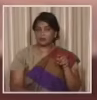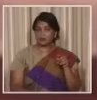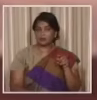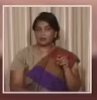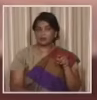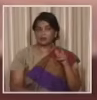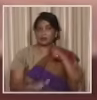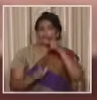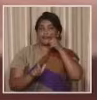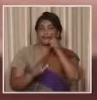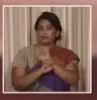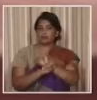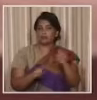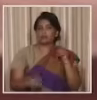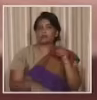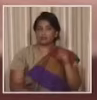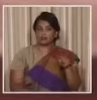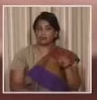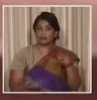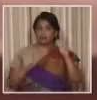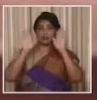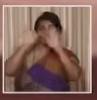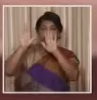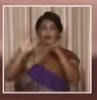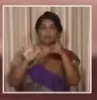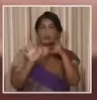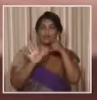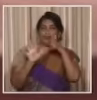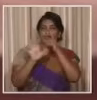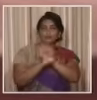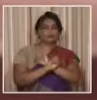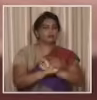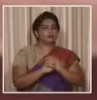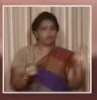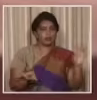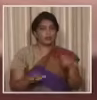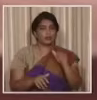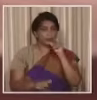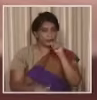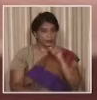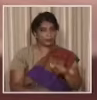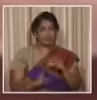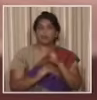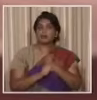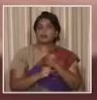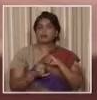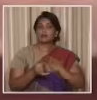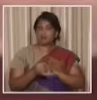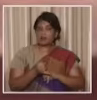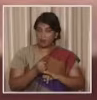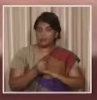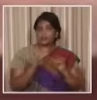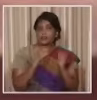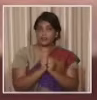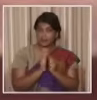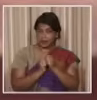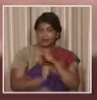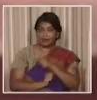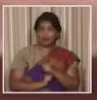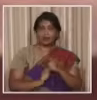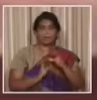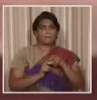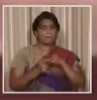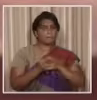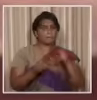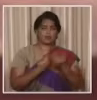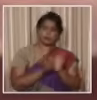කරන වීඩියෝ එක මේ දැන්වීම අලෝපික කරු කතානායකතුමනි එතකොට පැහැදිලිවම ග්‍රාම නිලධාරී කෙනෙක් කරන වැඩේ ප්‍රාදේශීය ලේකම්වරිය තබුම්ම